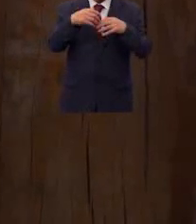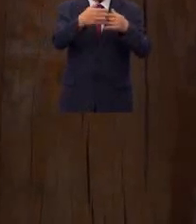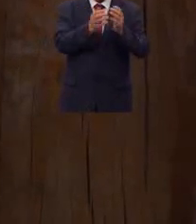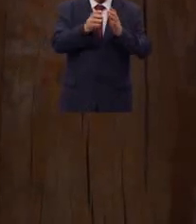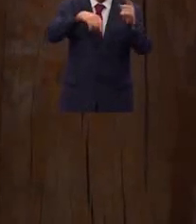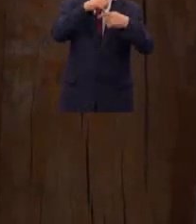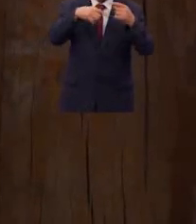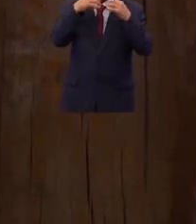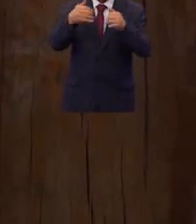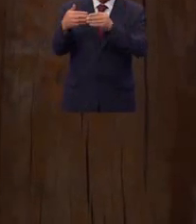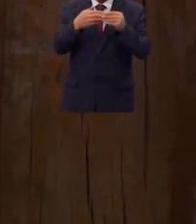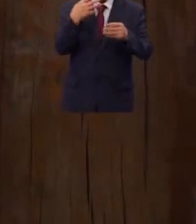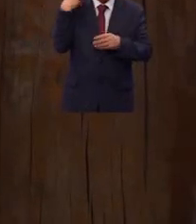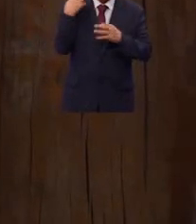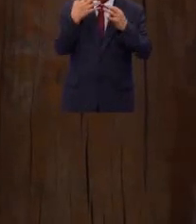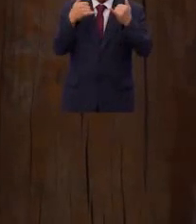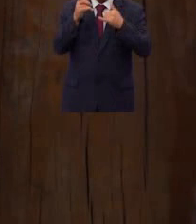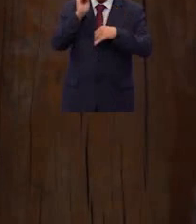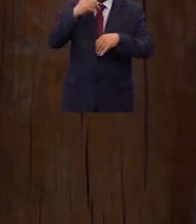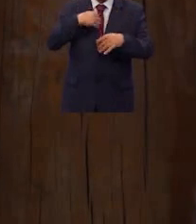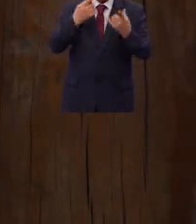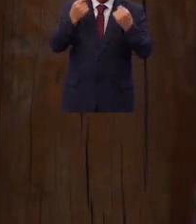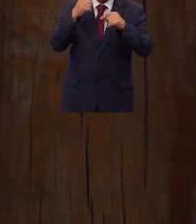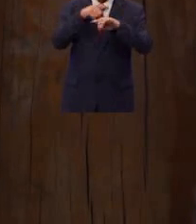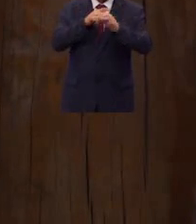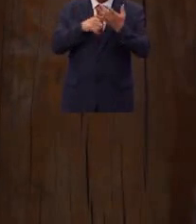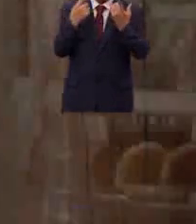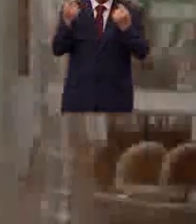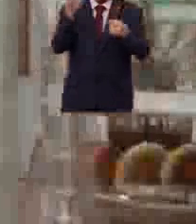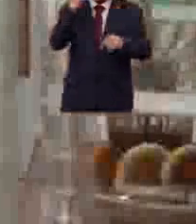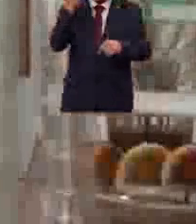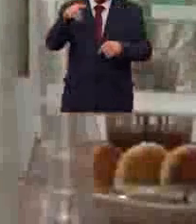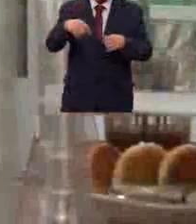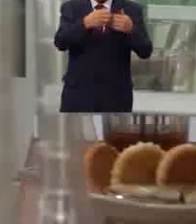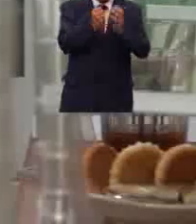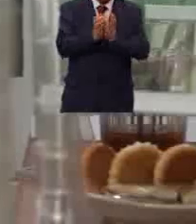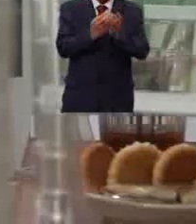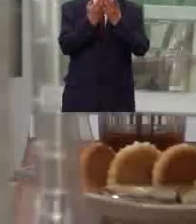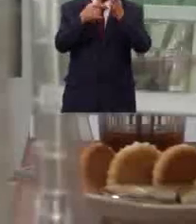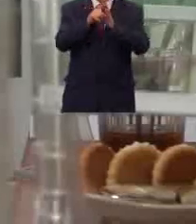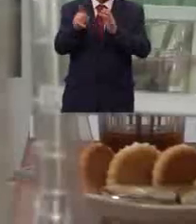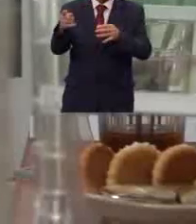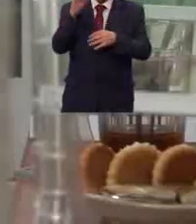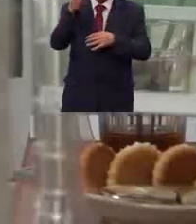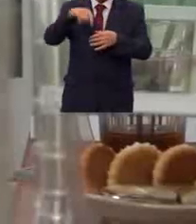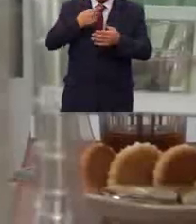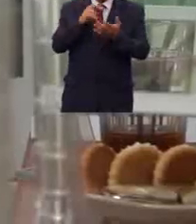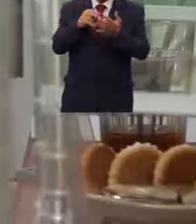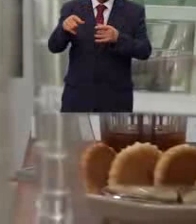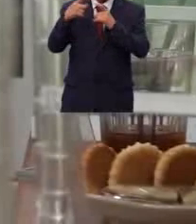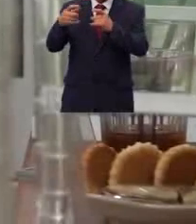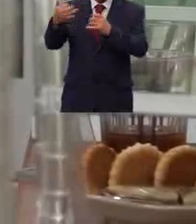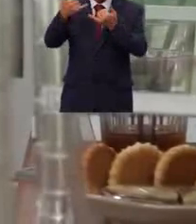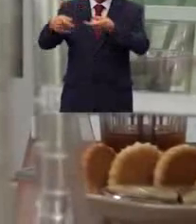공동체를 운영하고 계신 리더분들은 아마 저와 같은 한마음일 거라고 생각이 드는데요. 공동체가 좀 활성화되고 되는 관계적 자립 그리고